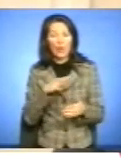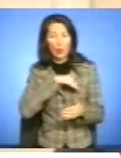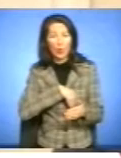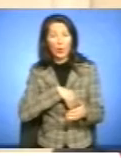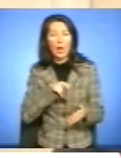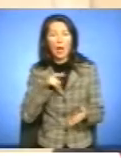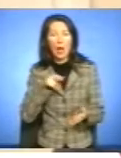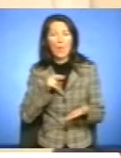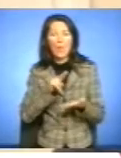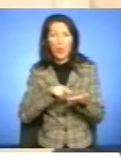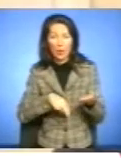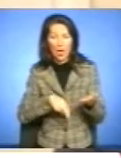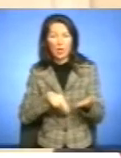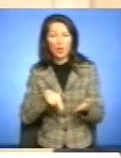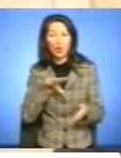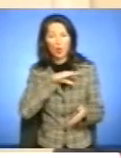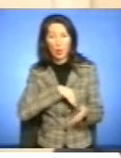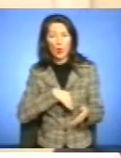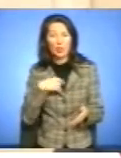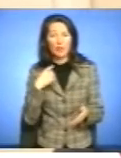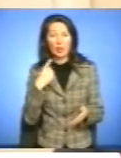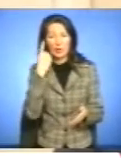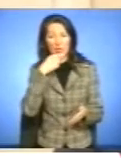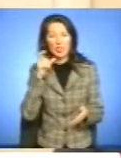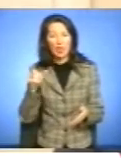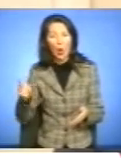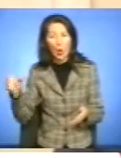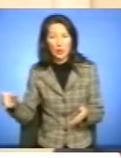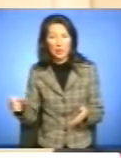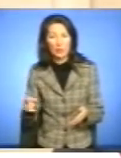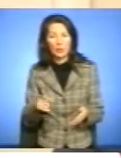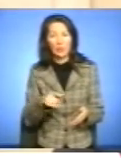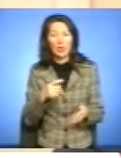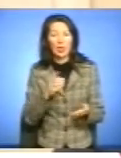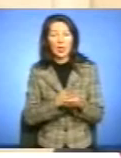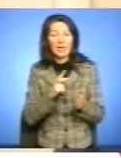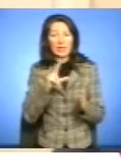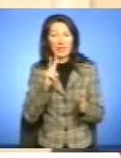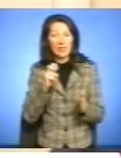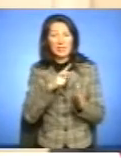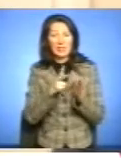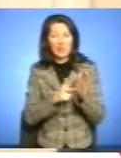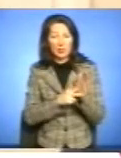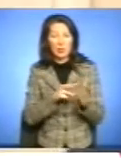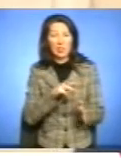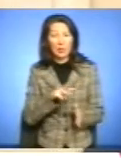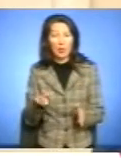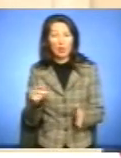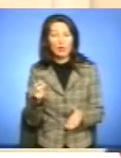фізичних осіб. Із 241 мільйона він складає 218 мільйонів гривень.